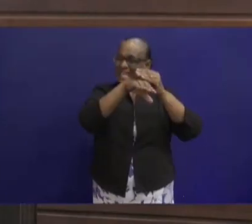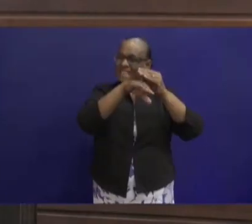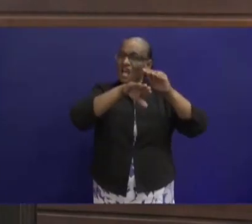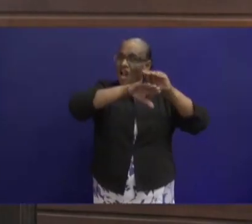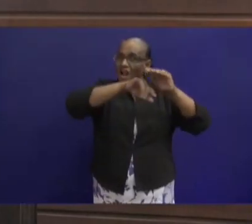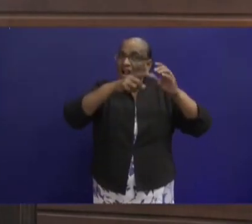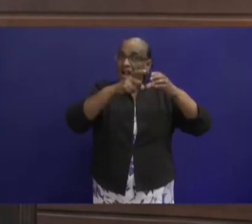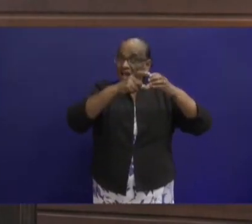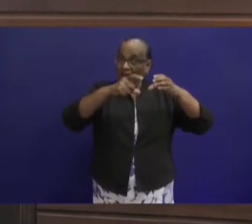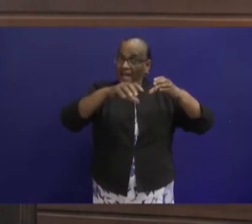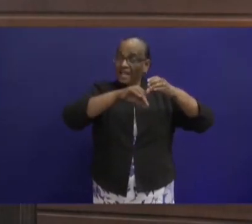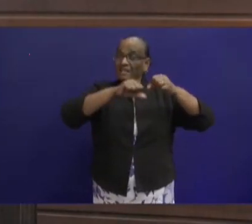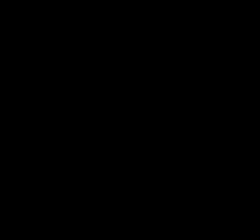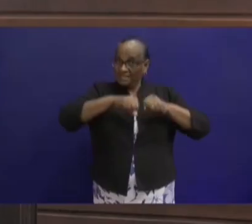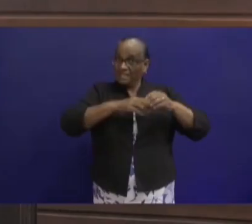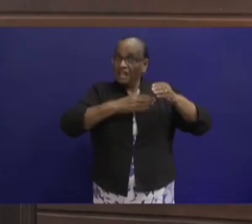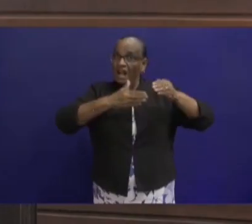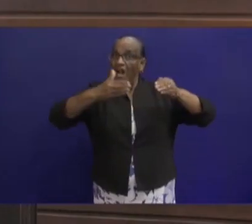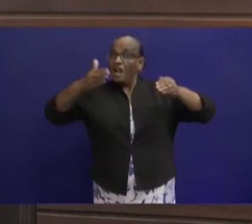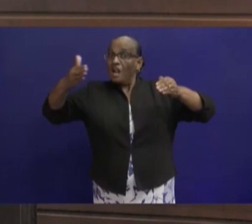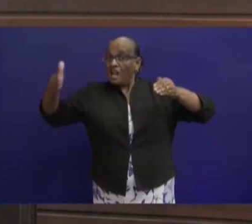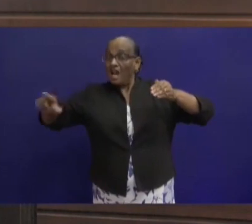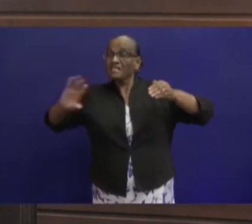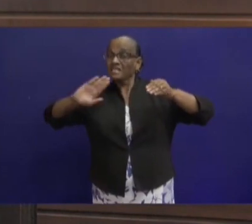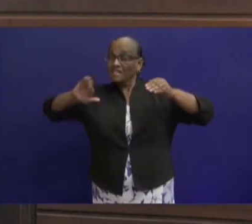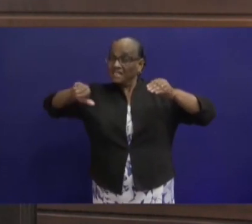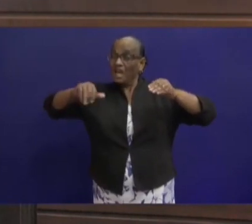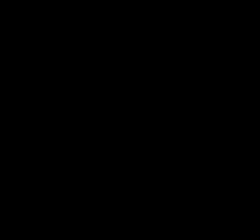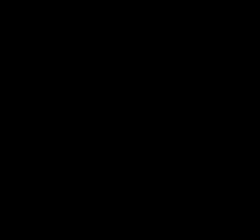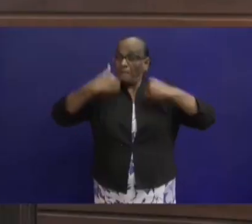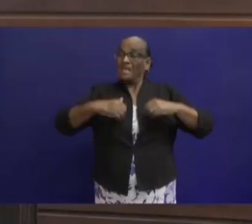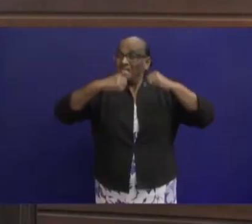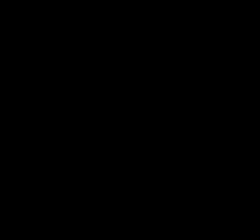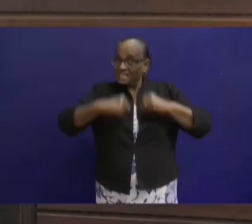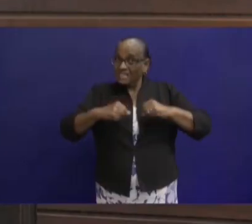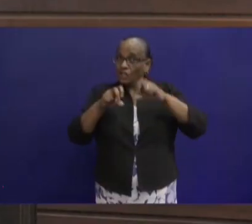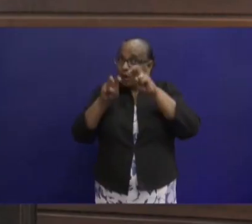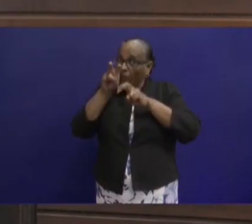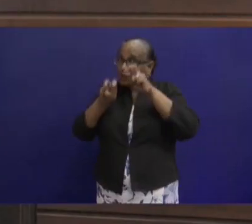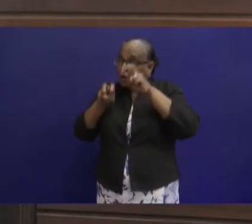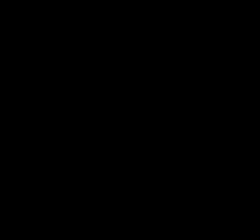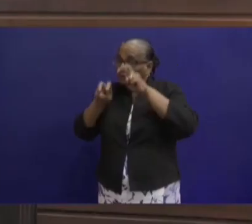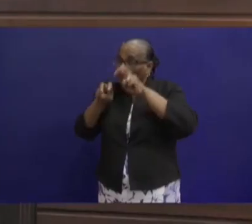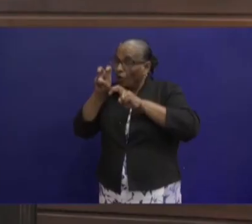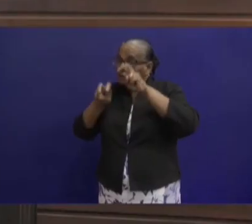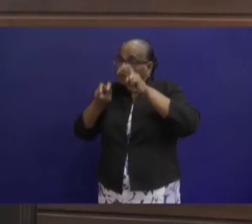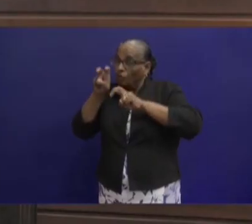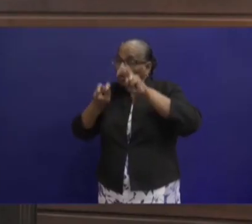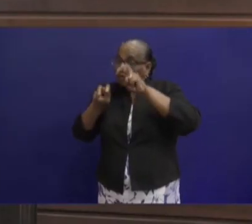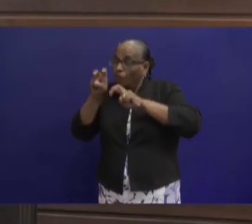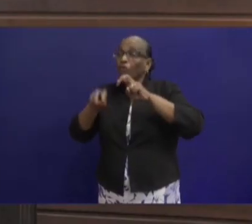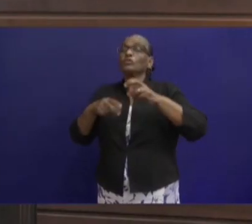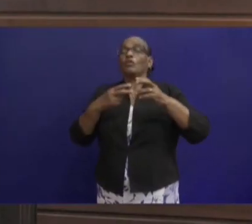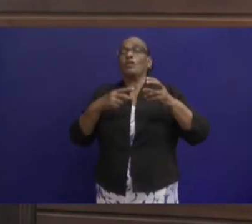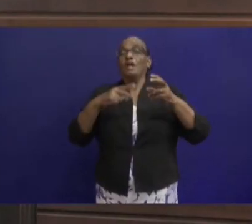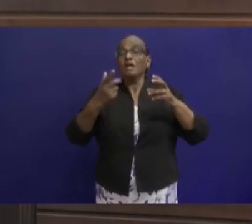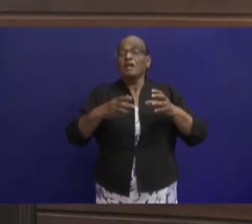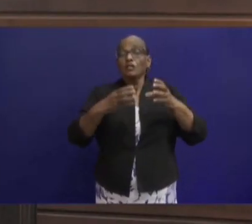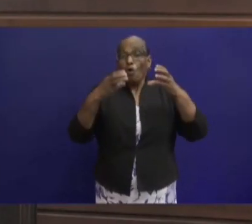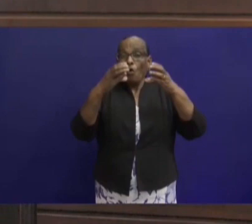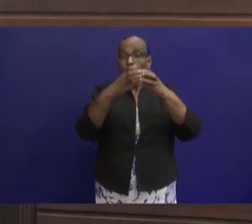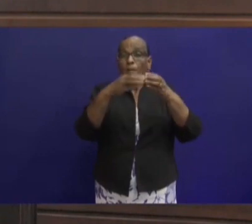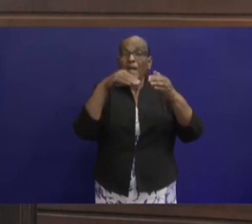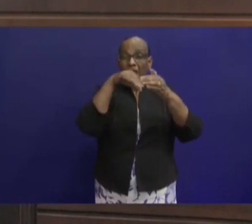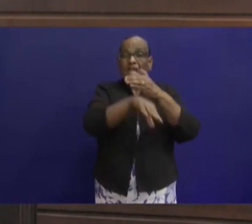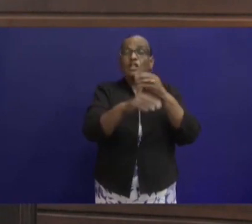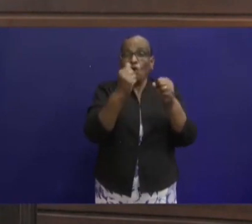iemand die misschien hoest of klachten heeft, wordt geplaatst onder supervisie en monitoring van de artsen. De crew heeft alle richtlijnen